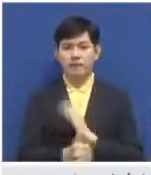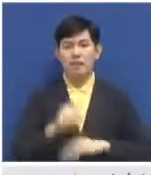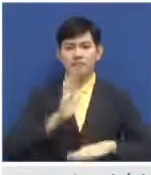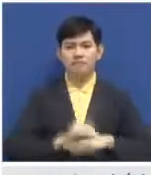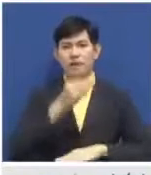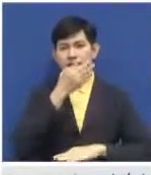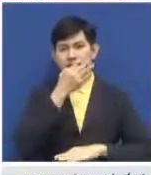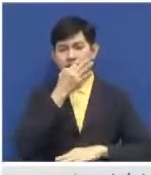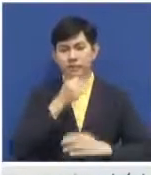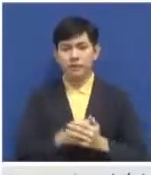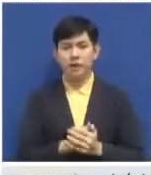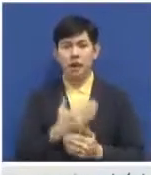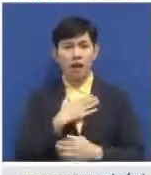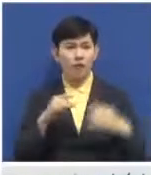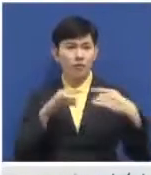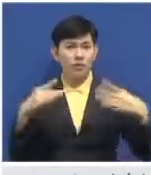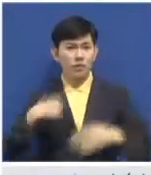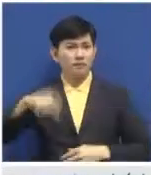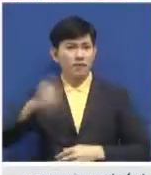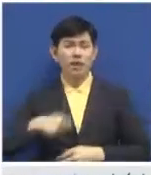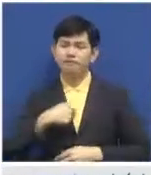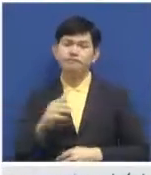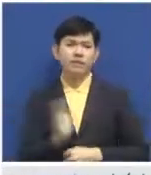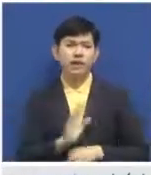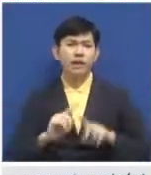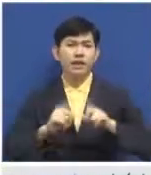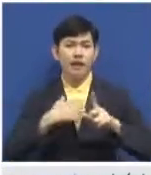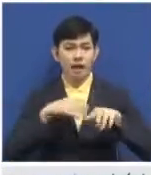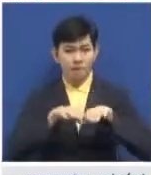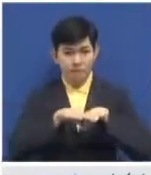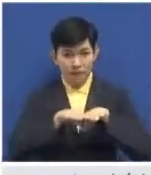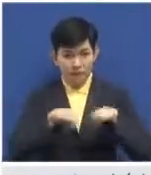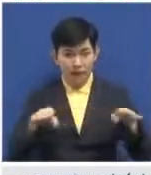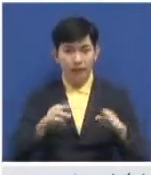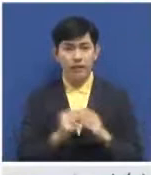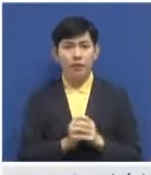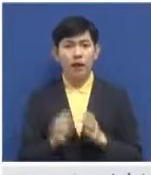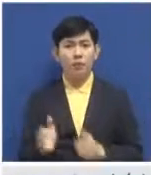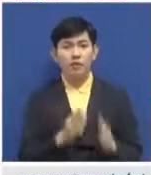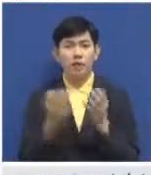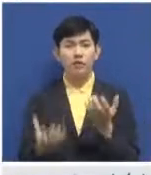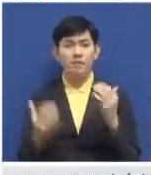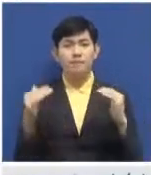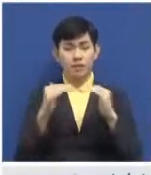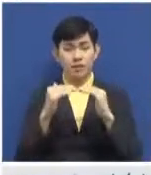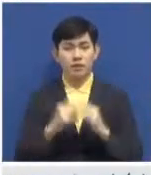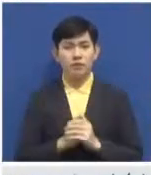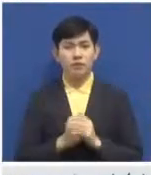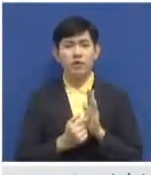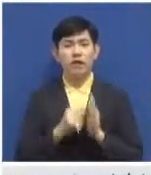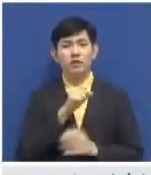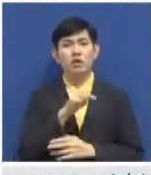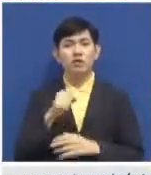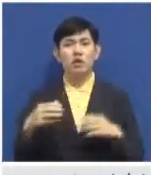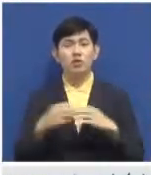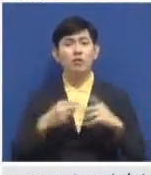ราไม่ได้เป็นศัตรูกับองค์กรตุลาการหรือศาลใดเพียงแต่เราต้องการมาตรฐานกระบวนการยุติธรรมที่เท่าเทียมกันส.ส.พรรคอนาคตใหม่ทุกท่